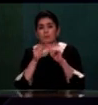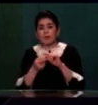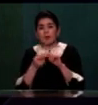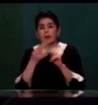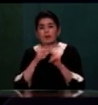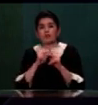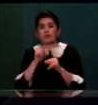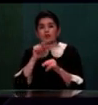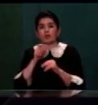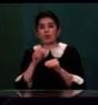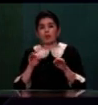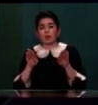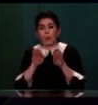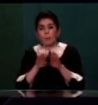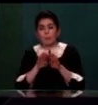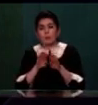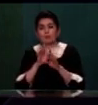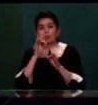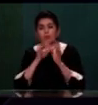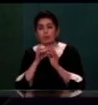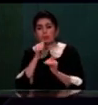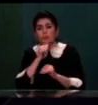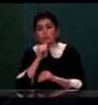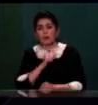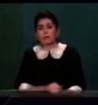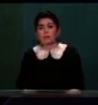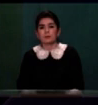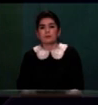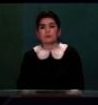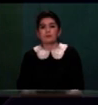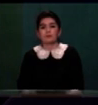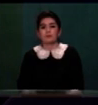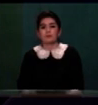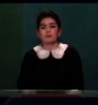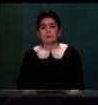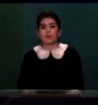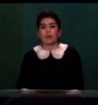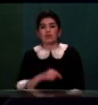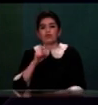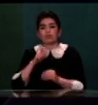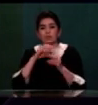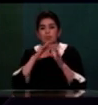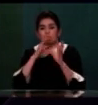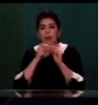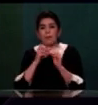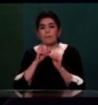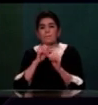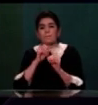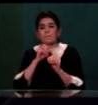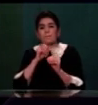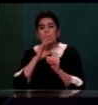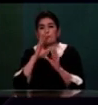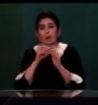demak, yopib, uni tekshirib ko'ramiz. İçidagi barcha ma'lumotlarni ko'ra